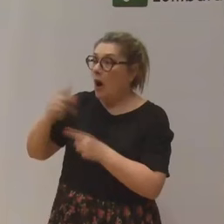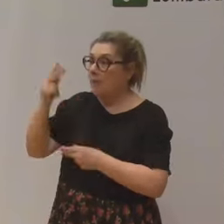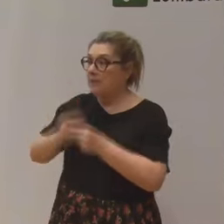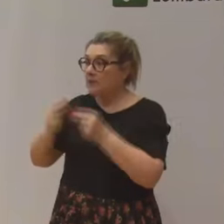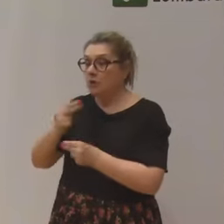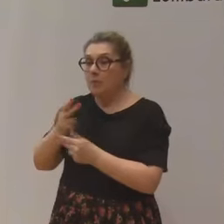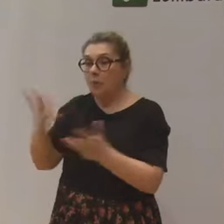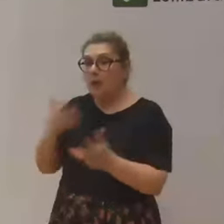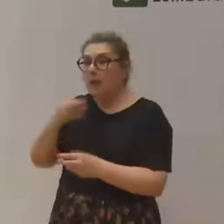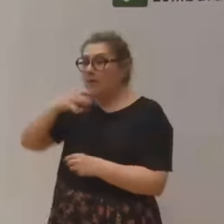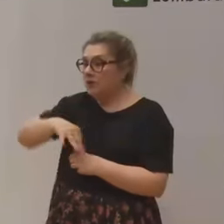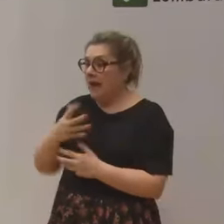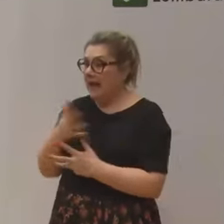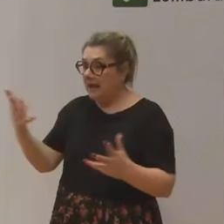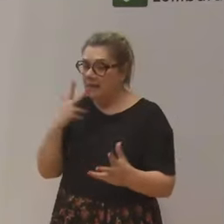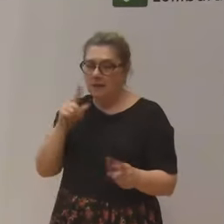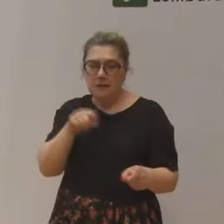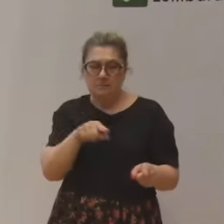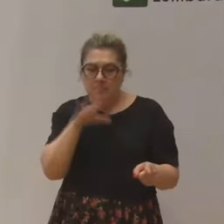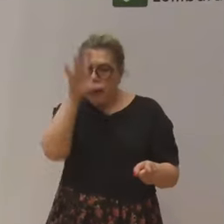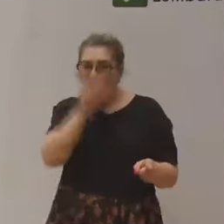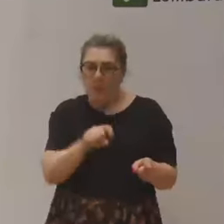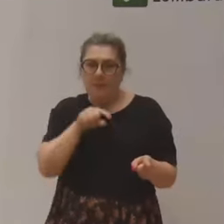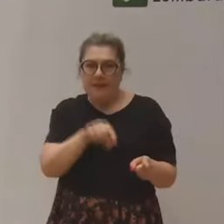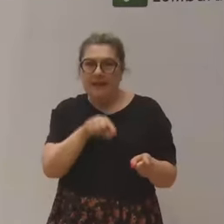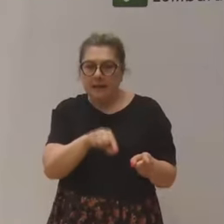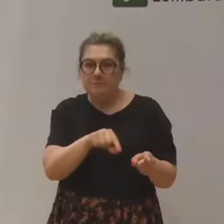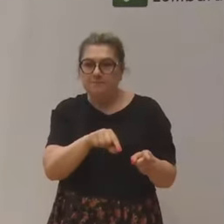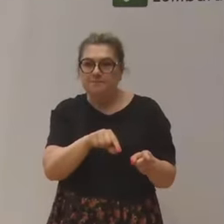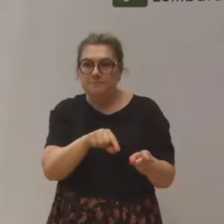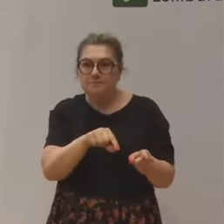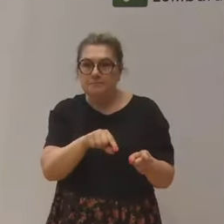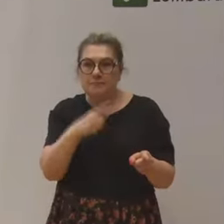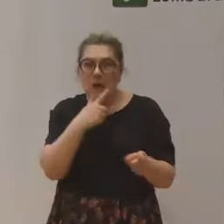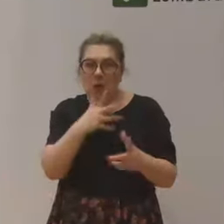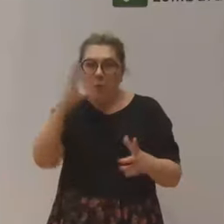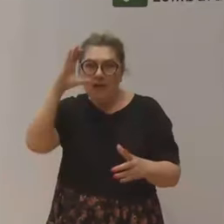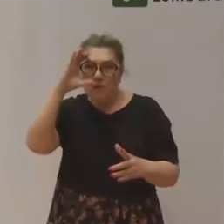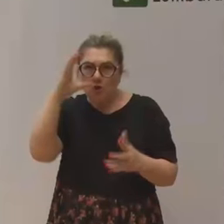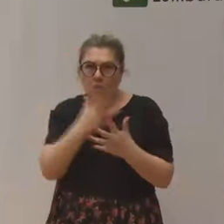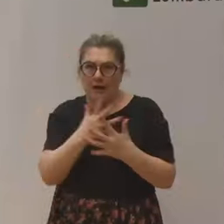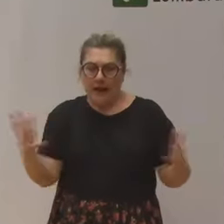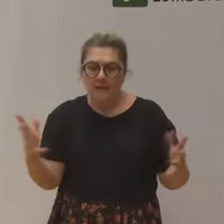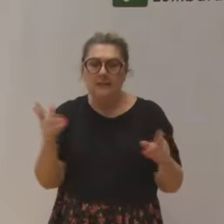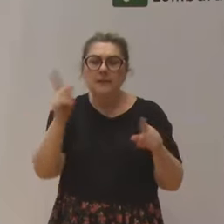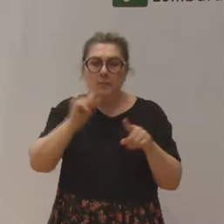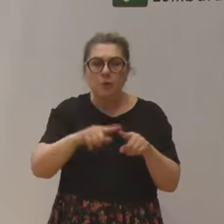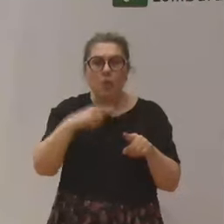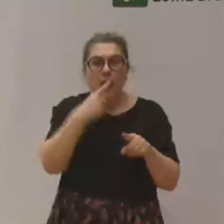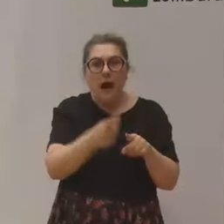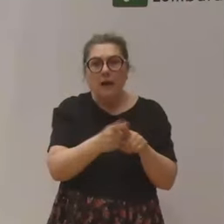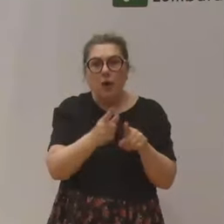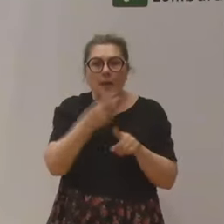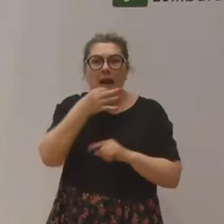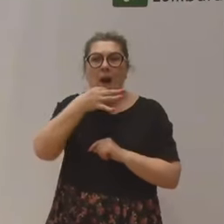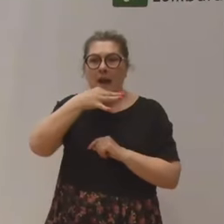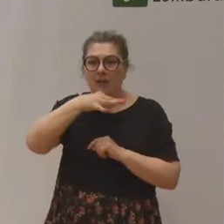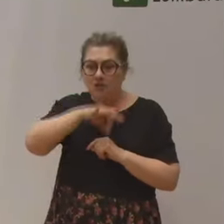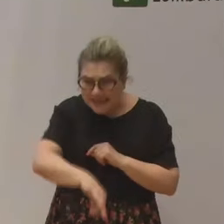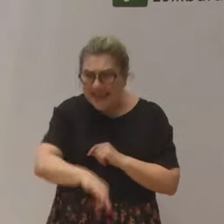amministrazioni pubbliche, di porsi in grande ascolto e in una capacità